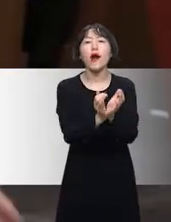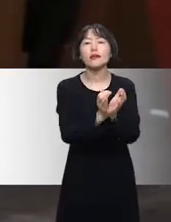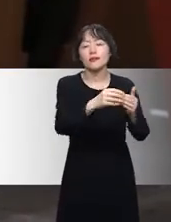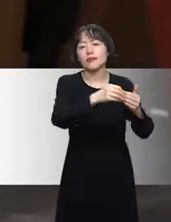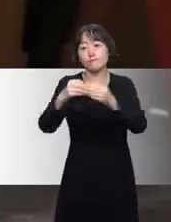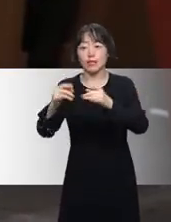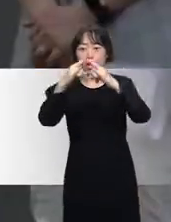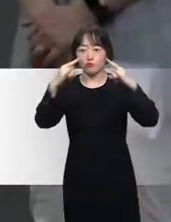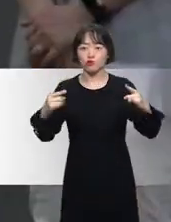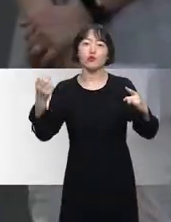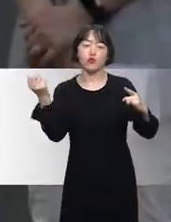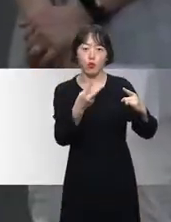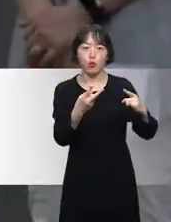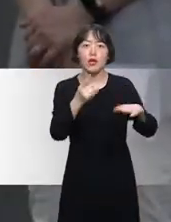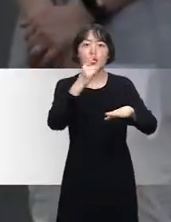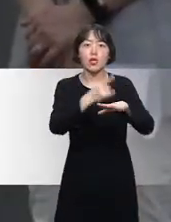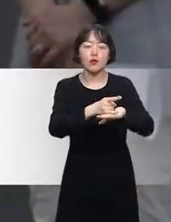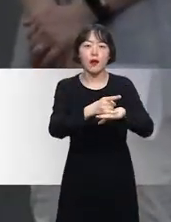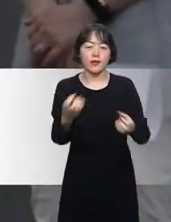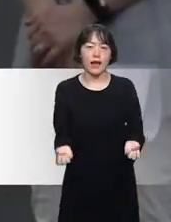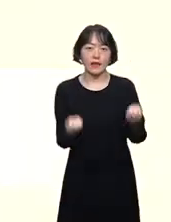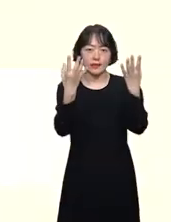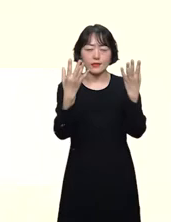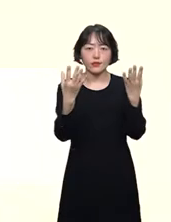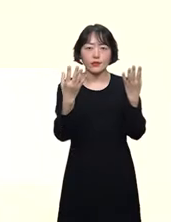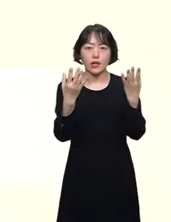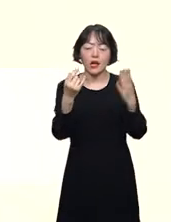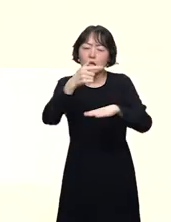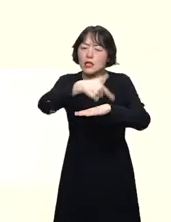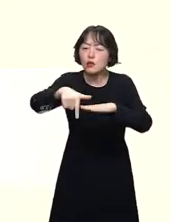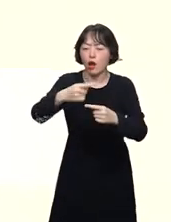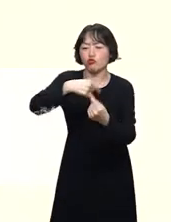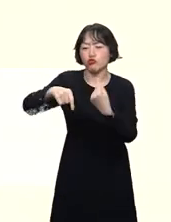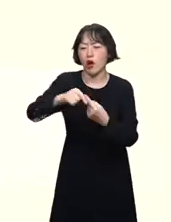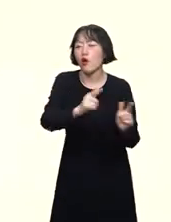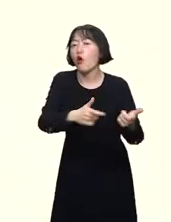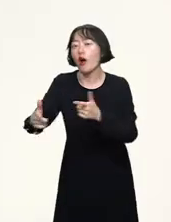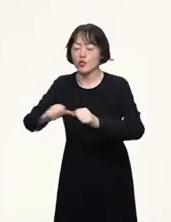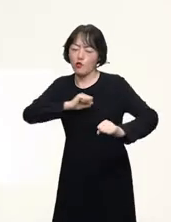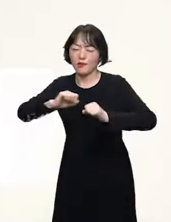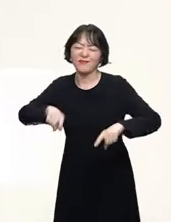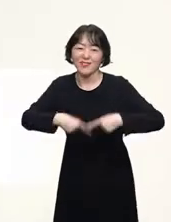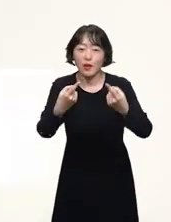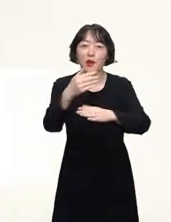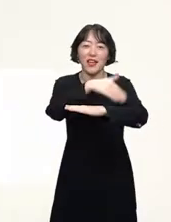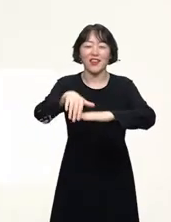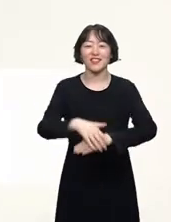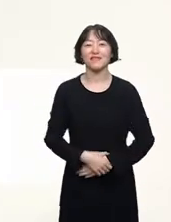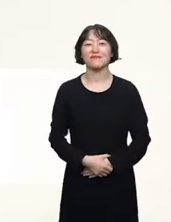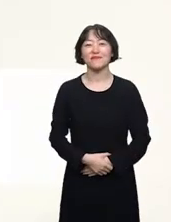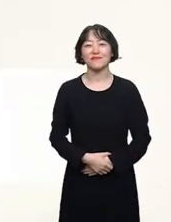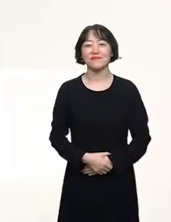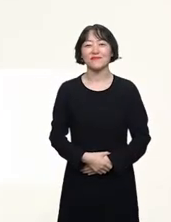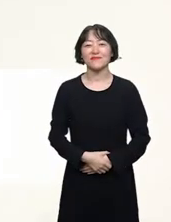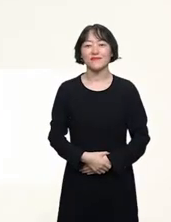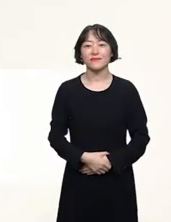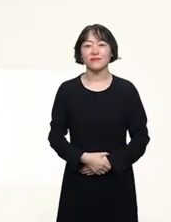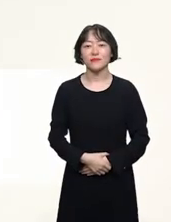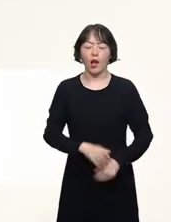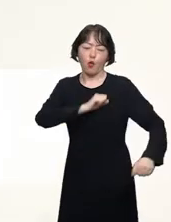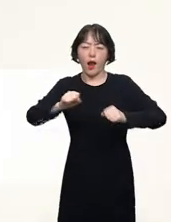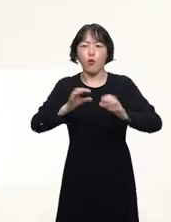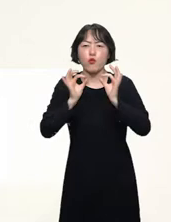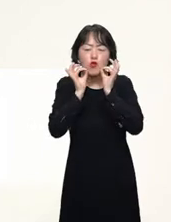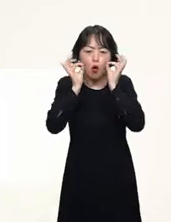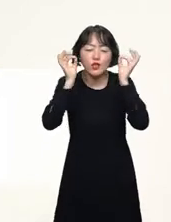학생 축제를 기획, 운영하는 등 다양한 활동에 참여할 예정입니다. 활동 열심히 하면서 많은 추억 만들고